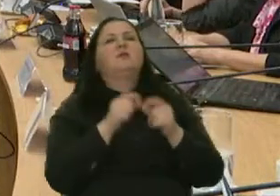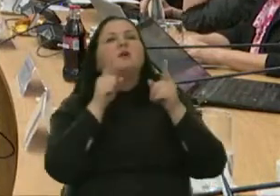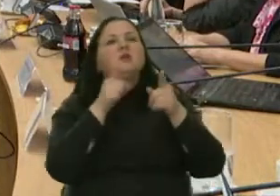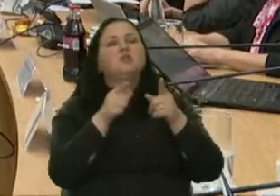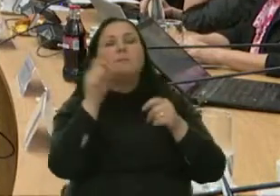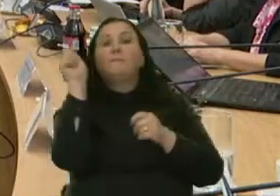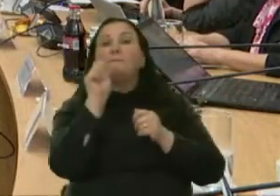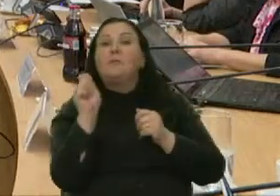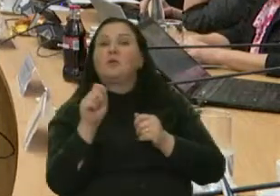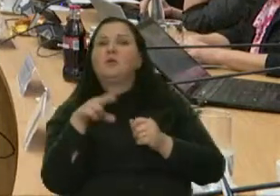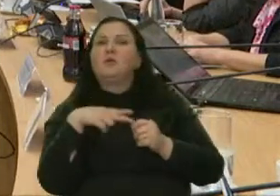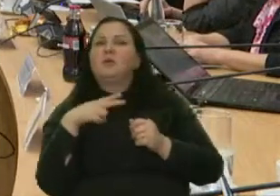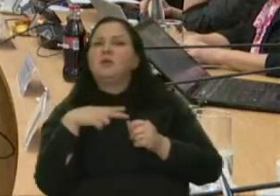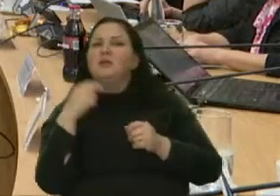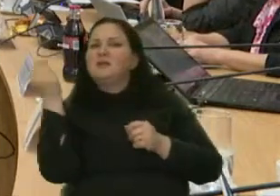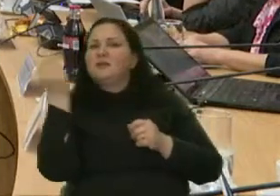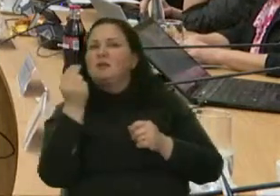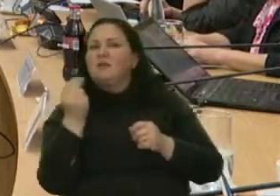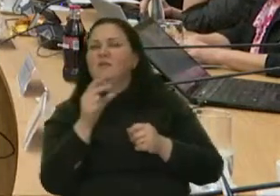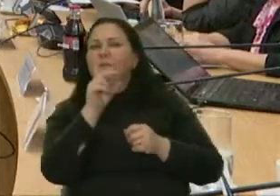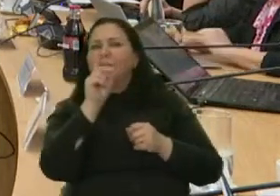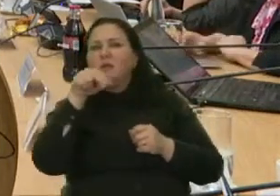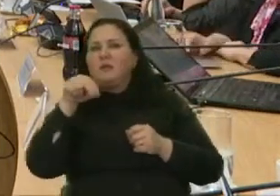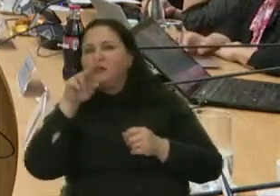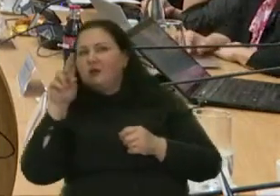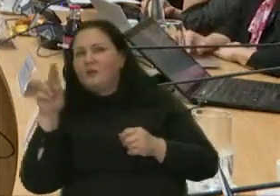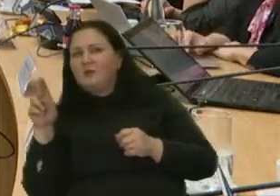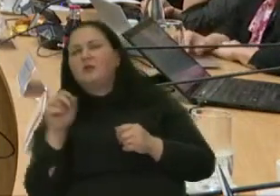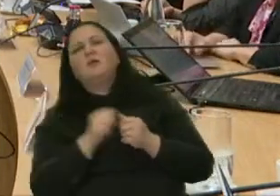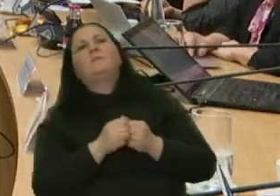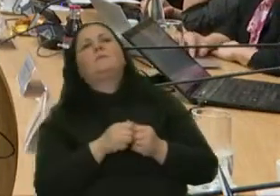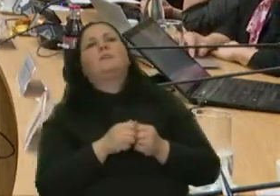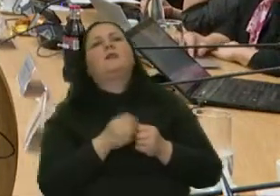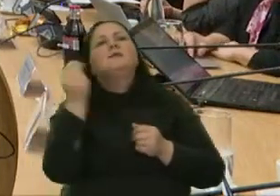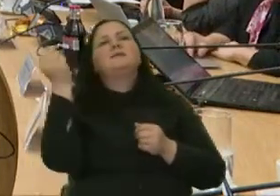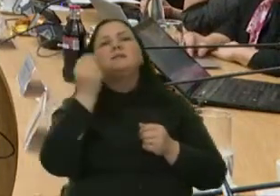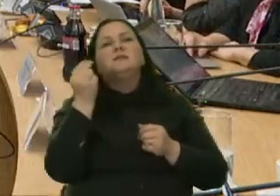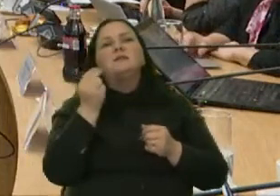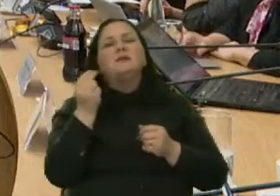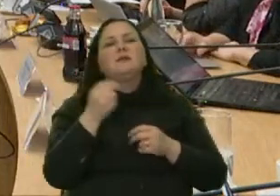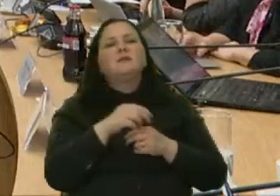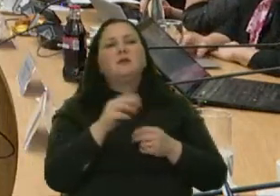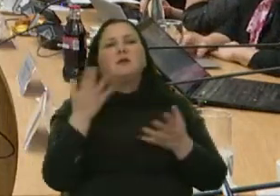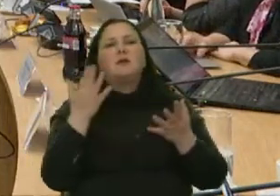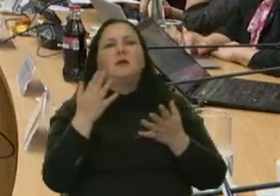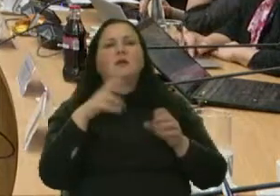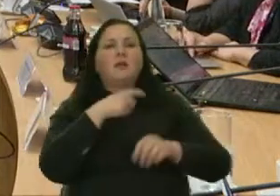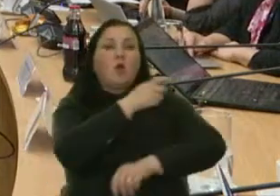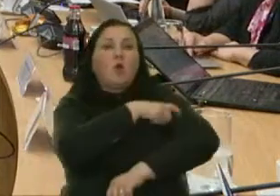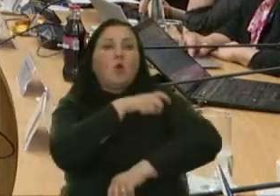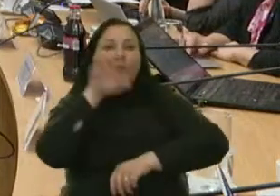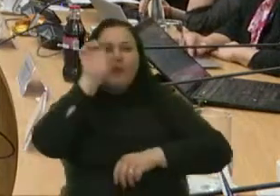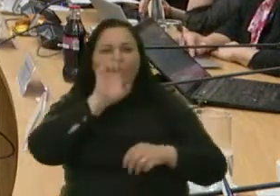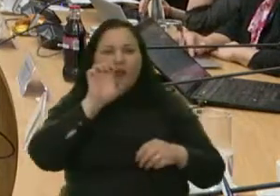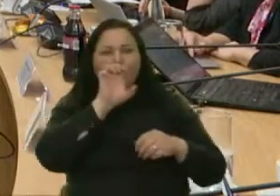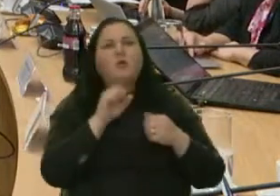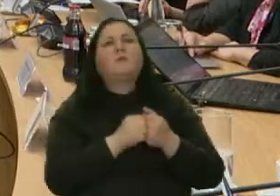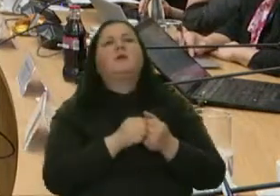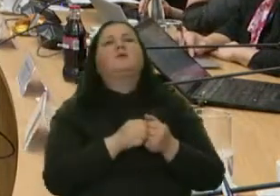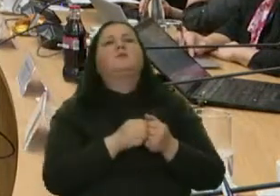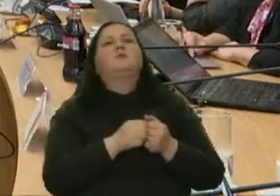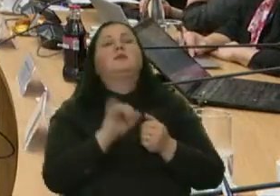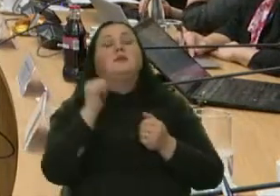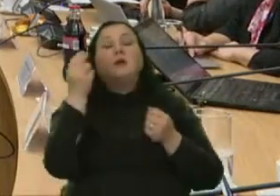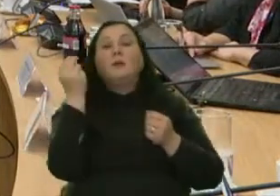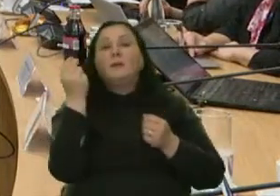acest proiect este În graficul din pnrr Da graficul pe care România îl are cu Comisia Europeană pentru pnrr și acolo se află